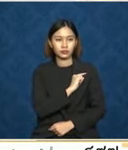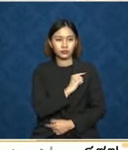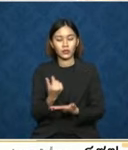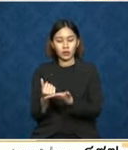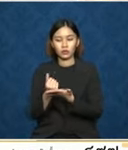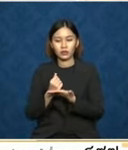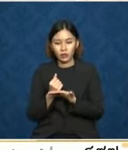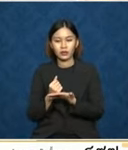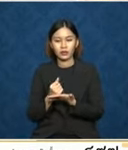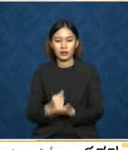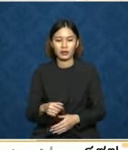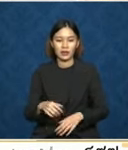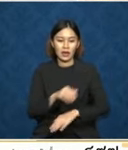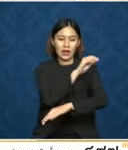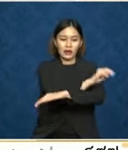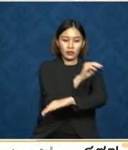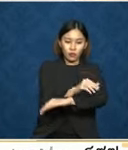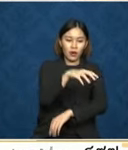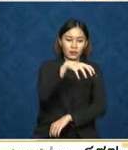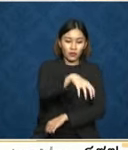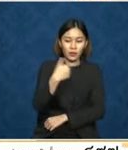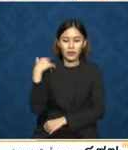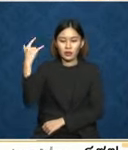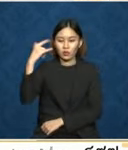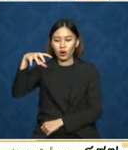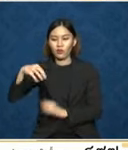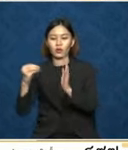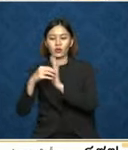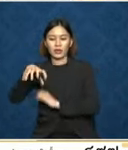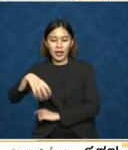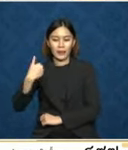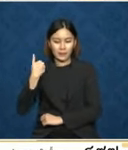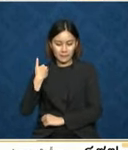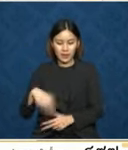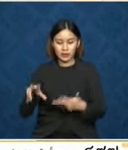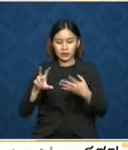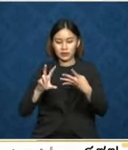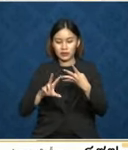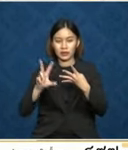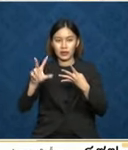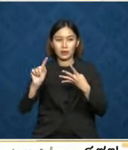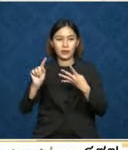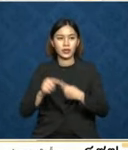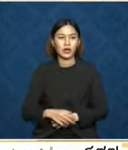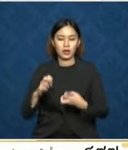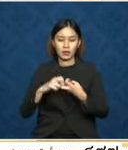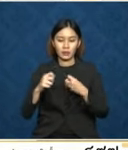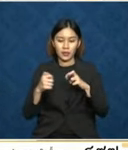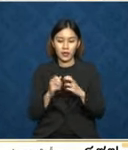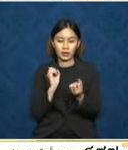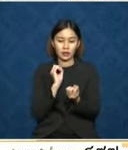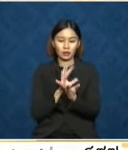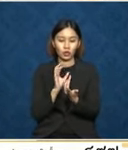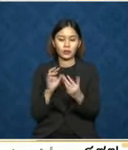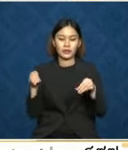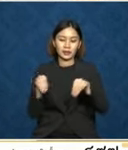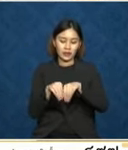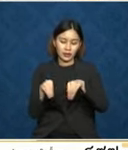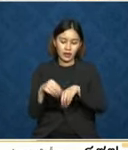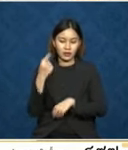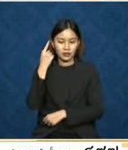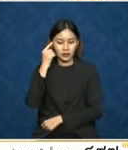บินนะครับเรื่องที่ 3เรื่องปัญหาที่จะเกิดขึ้นในเร็ววันนี้คิดว่าภัยแล้งก็จะตามมา